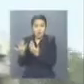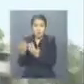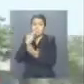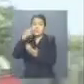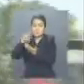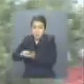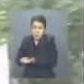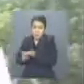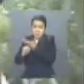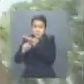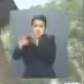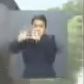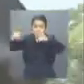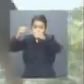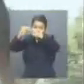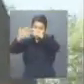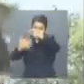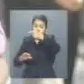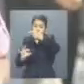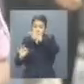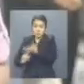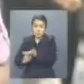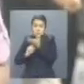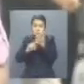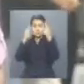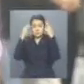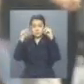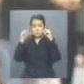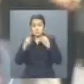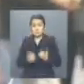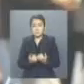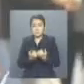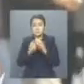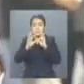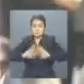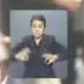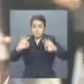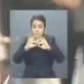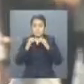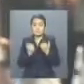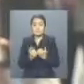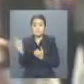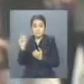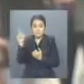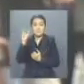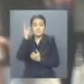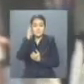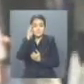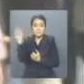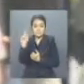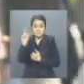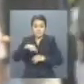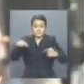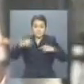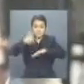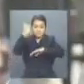องจำนวน9ข้อต่อนายกรัฐมนตรีนะคะและเป็นสัญญาณที่ดีค่ะเท่าที่ทราบมาในส่วนของรัฐมนตรีว่าการกระทรวงแรงง